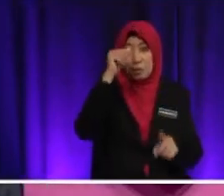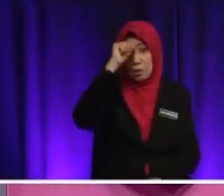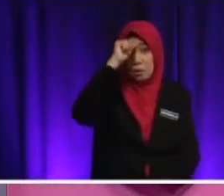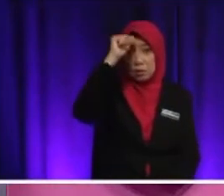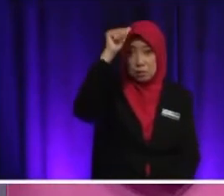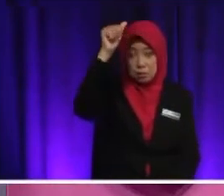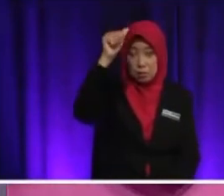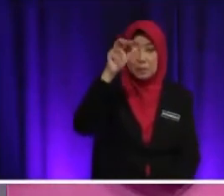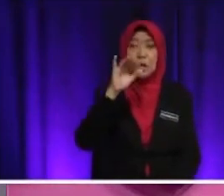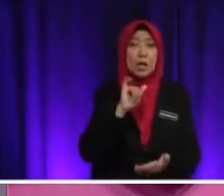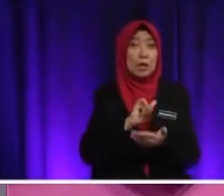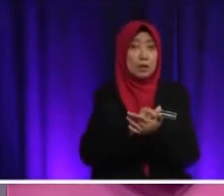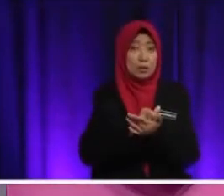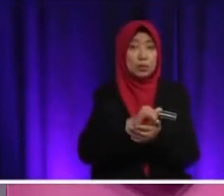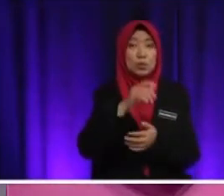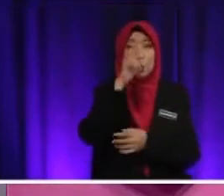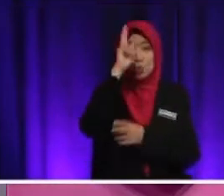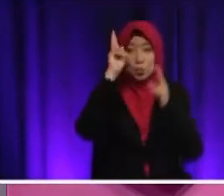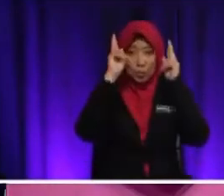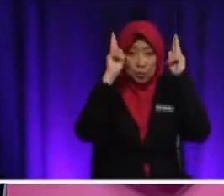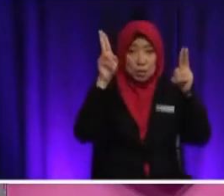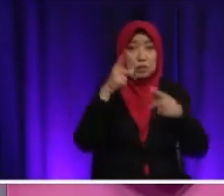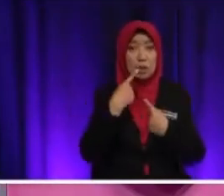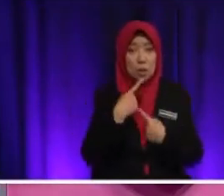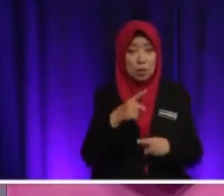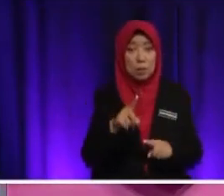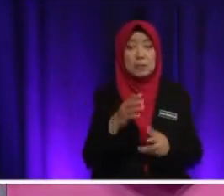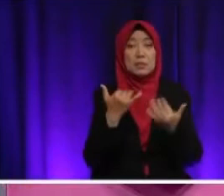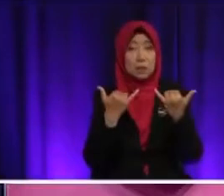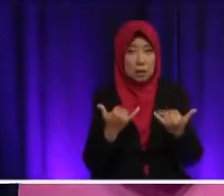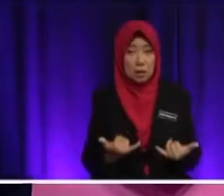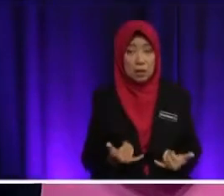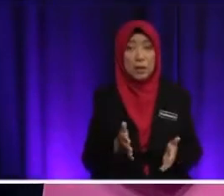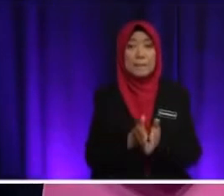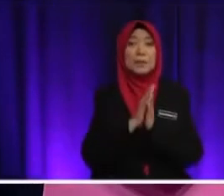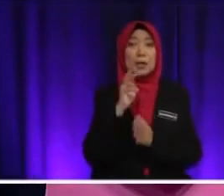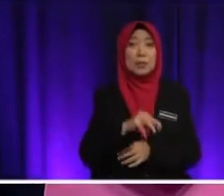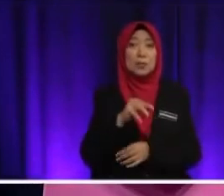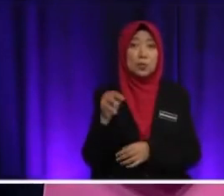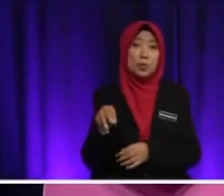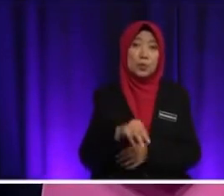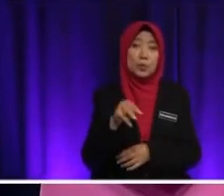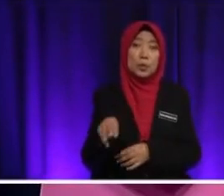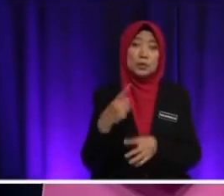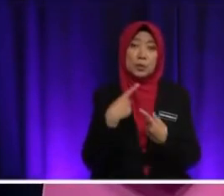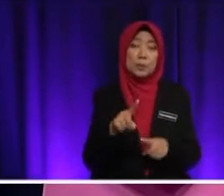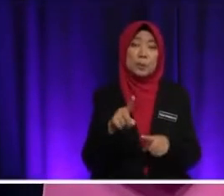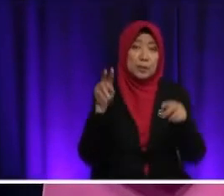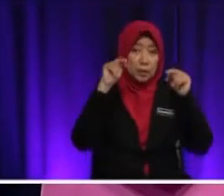jawapan daripada Ustaz. Yeah. Jawapan daripada buku teks. Sekarang saya nak minta jawapan daripada murid-murid pula. Kita tengok soalan. Kita uji minda